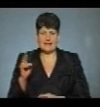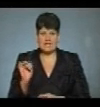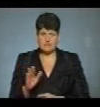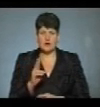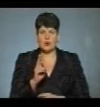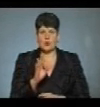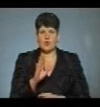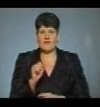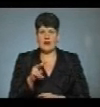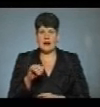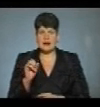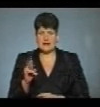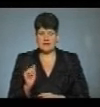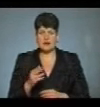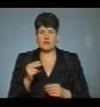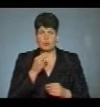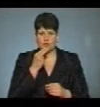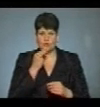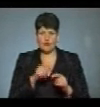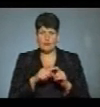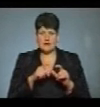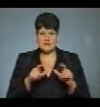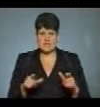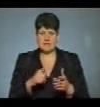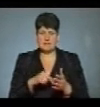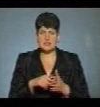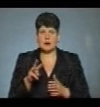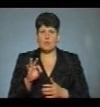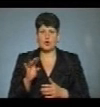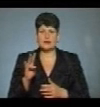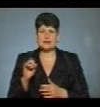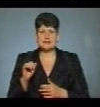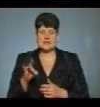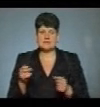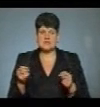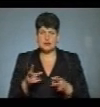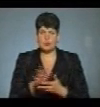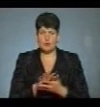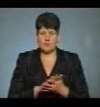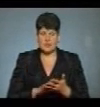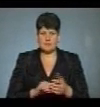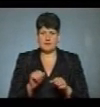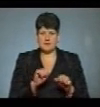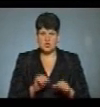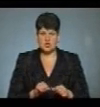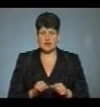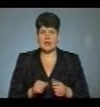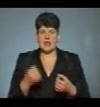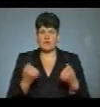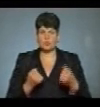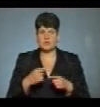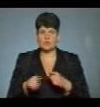та у місцевому продуктовому магазині міста Монастириська. Спеціальним розчином промили приміщення та автомобіль швидкої